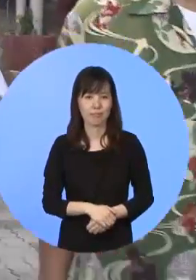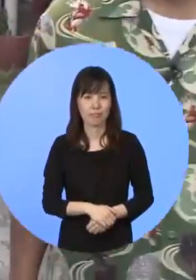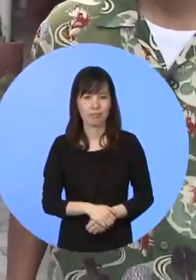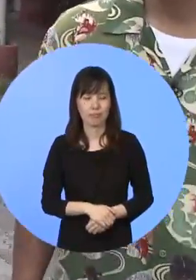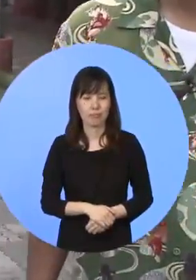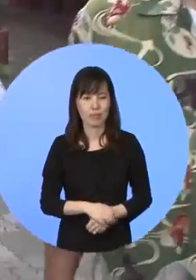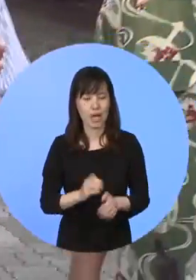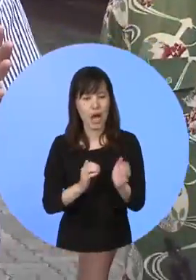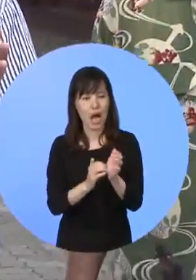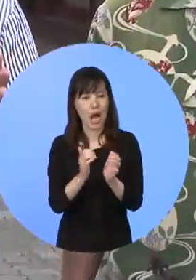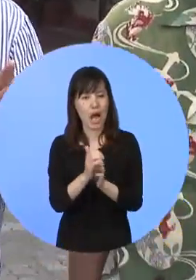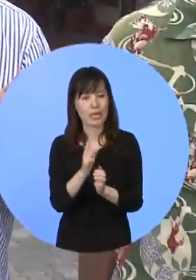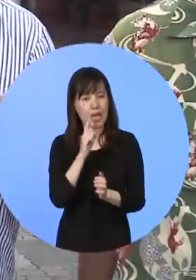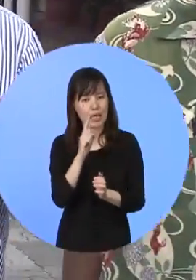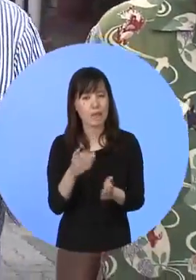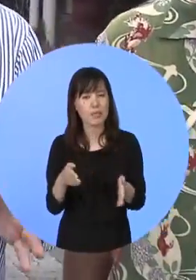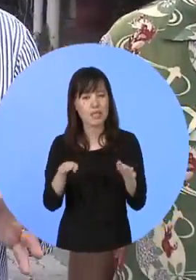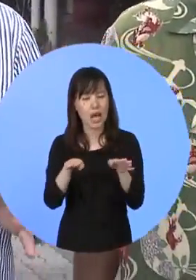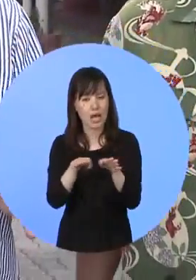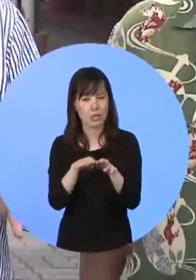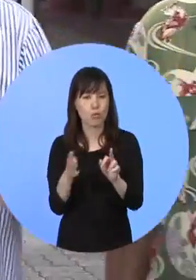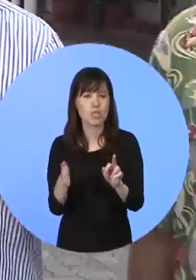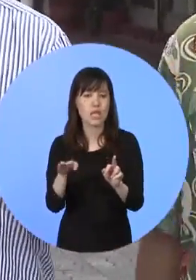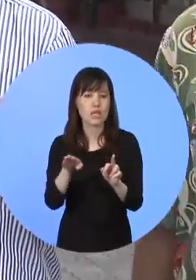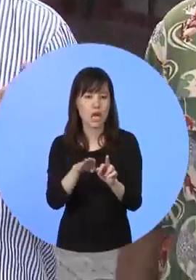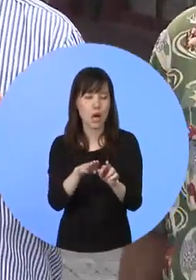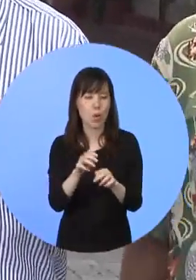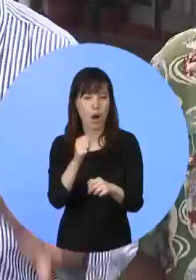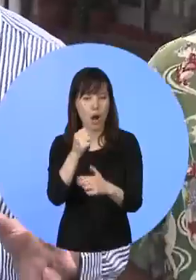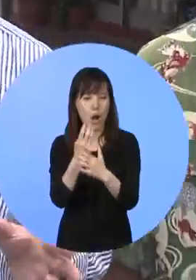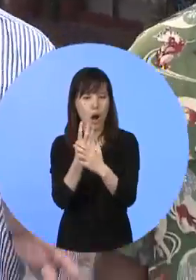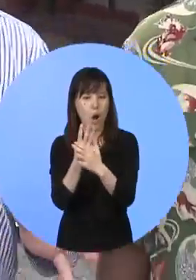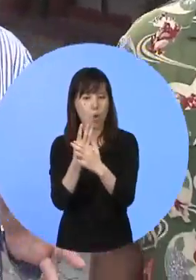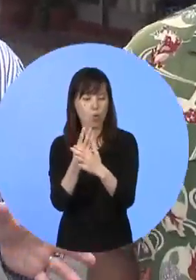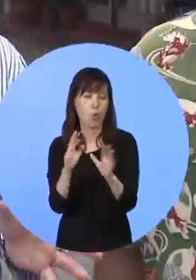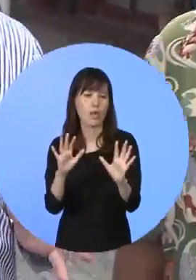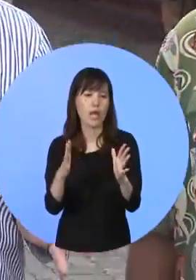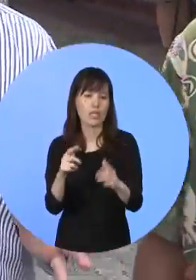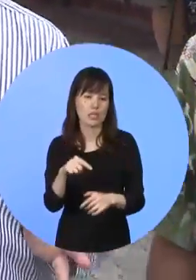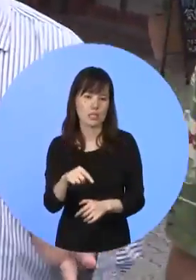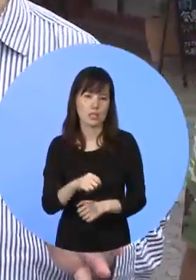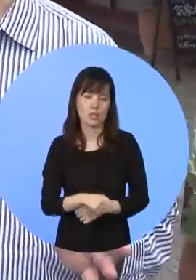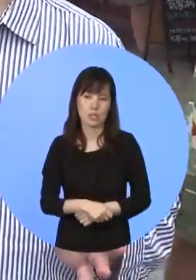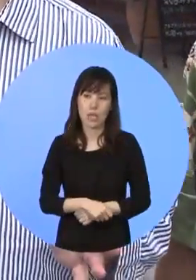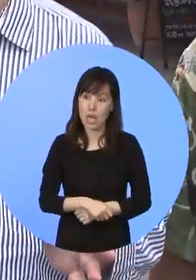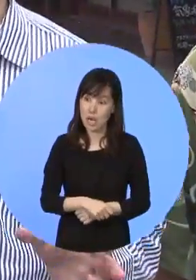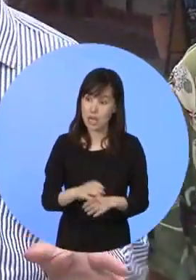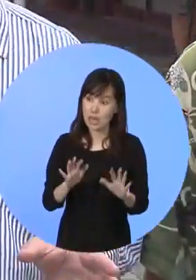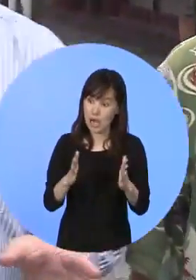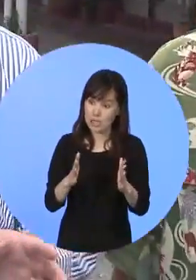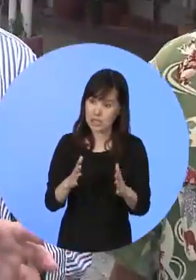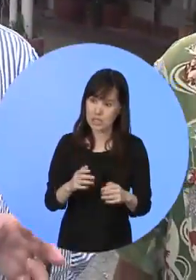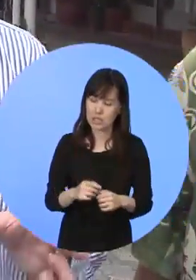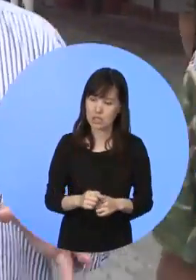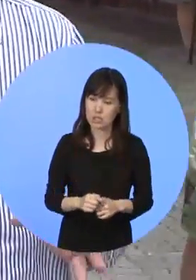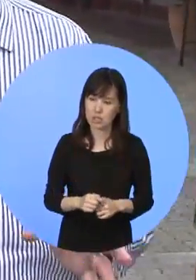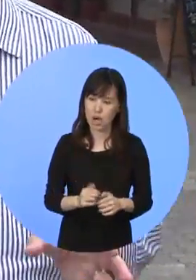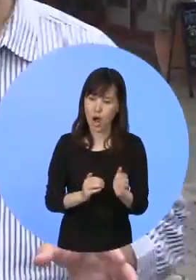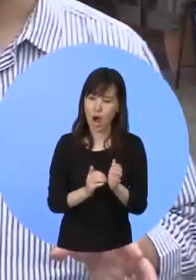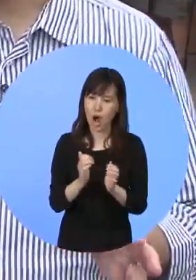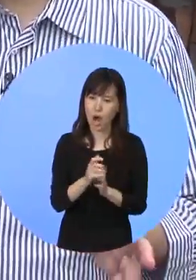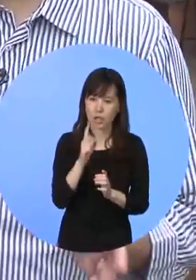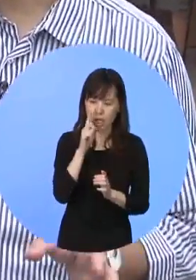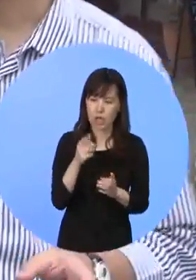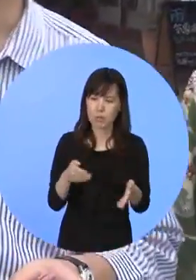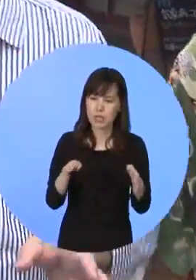の竹見台近隣センターだけはなぜか銭湯がなかったんですよね。 銭湯がなかったんですか。 はい、 じゃあ竹見